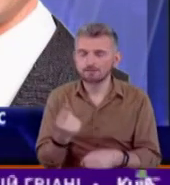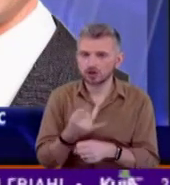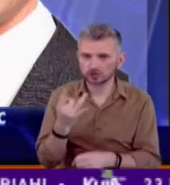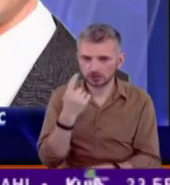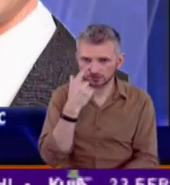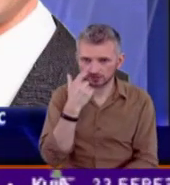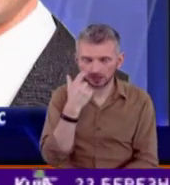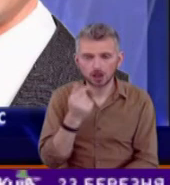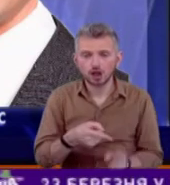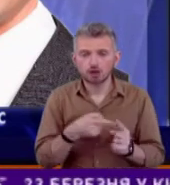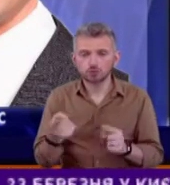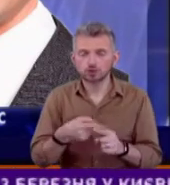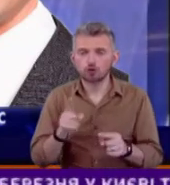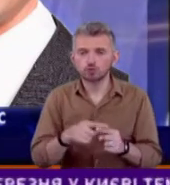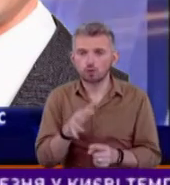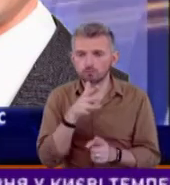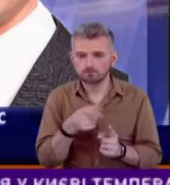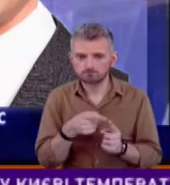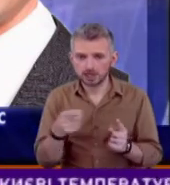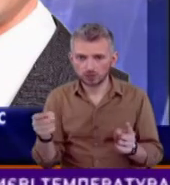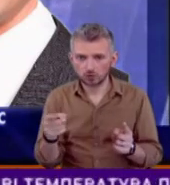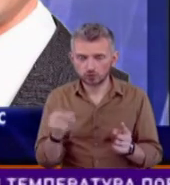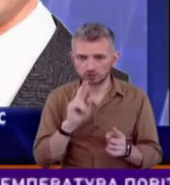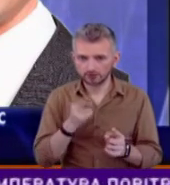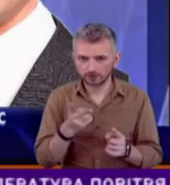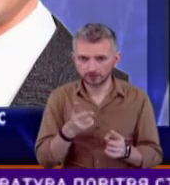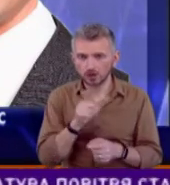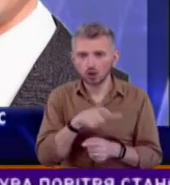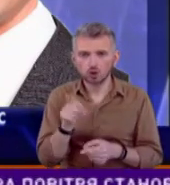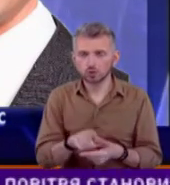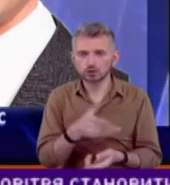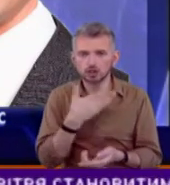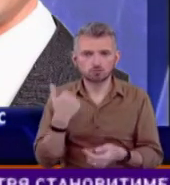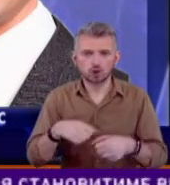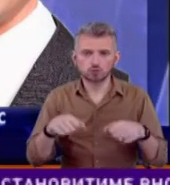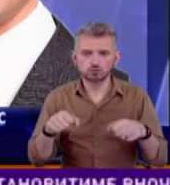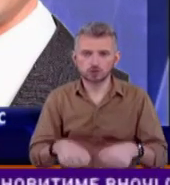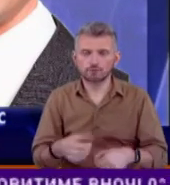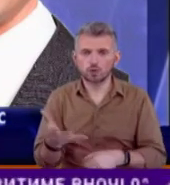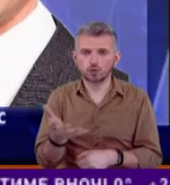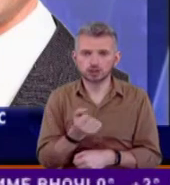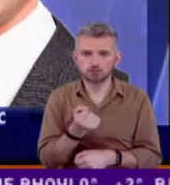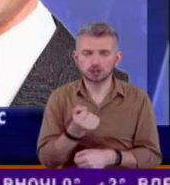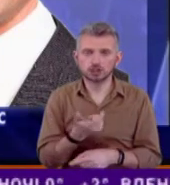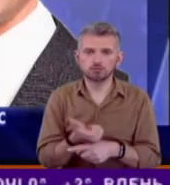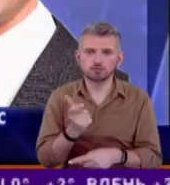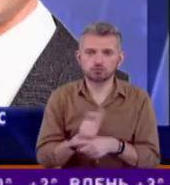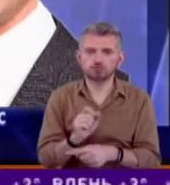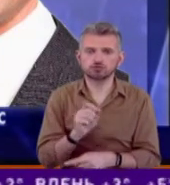так. І протягом цього періоду люди не мають права отримати там більше,